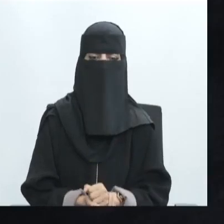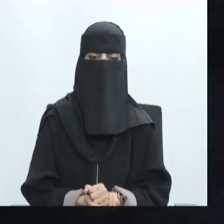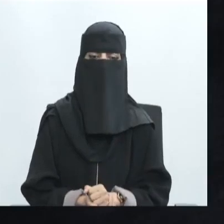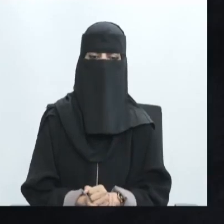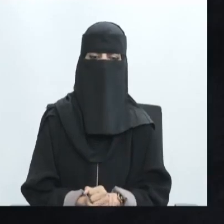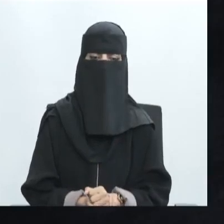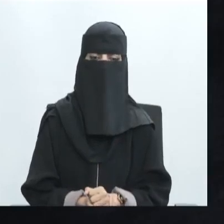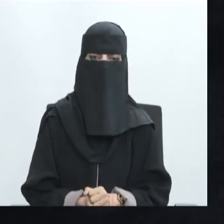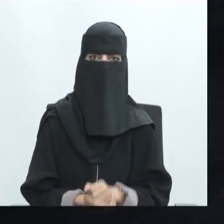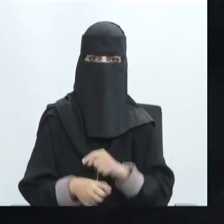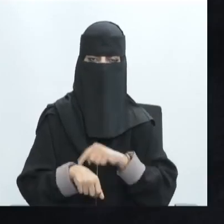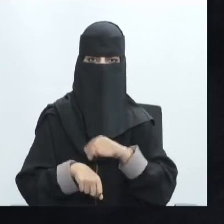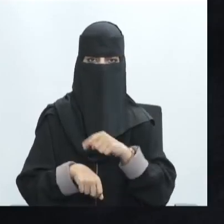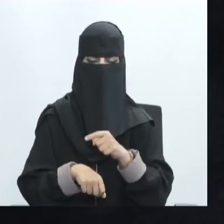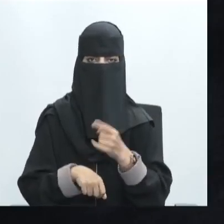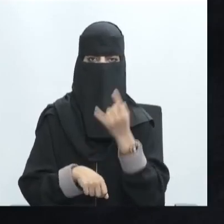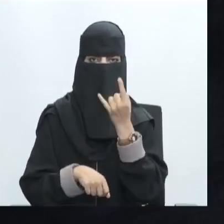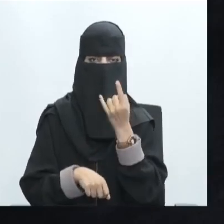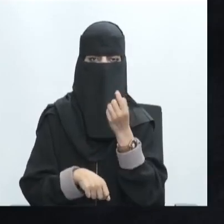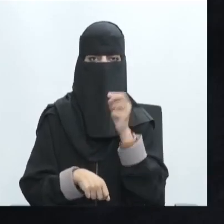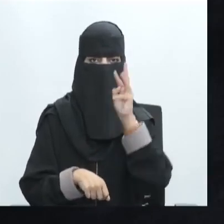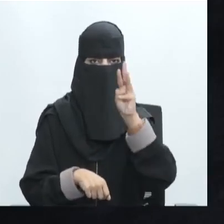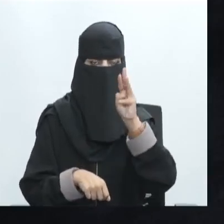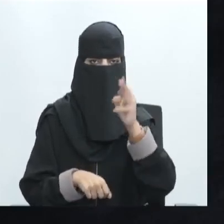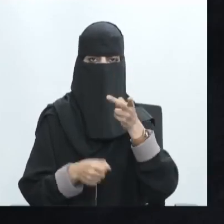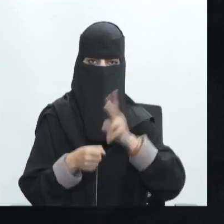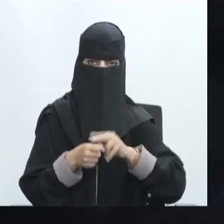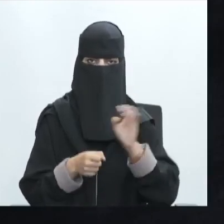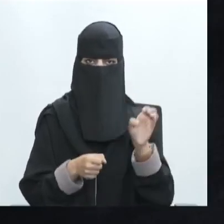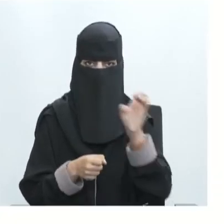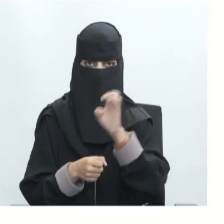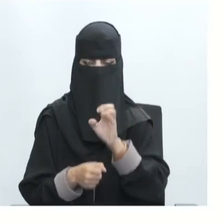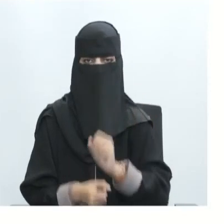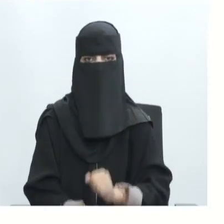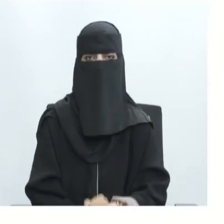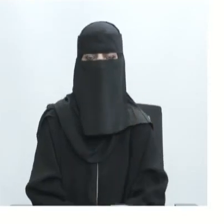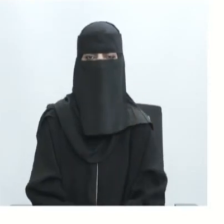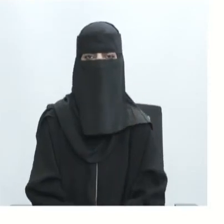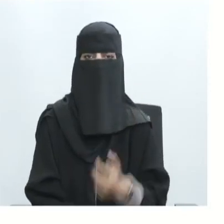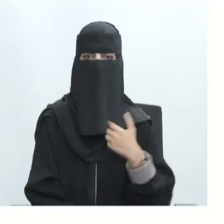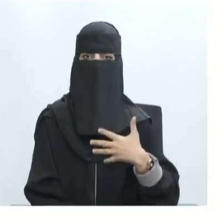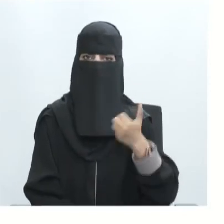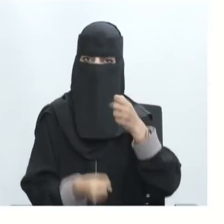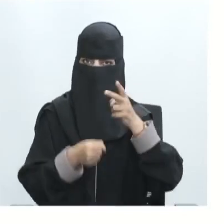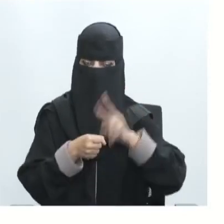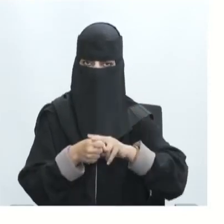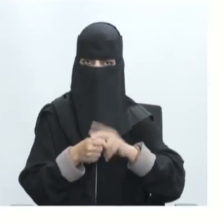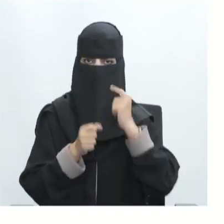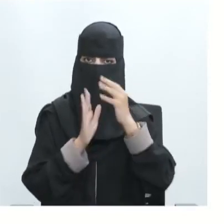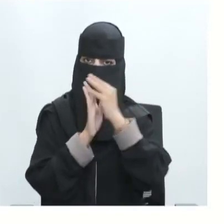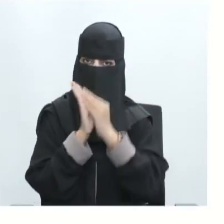الفقره لمده عشر ثواني ثم نجيب نستطيع ان نعود